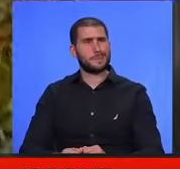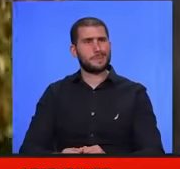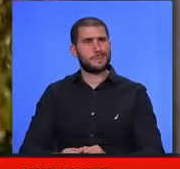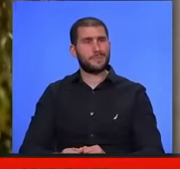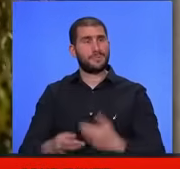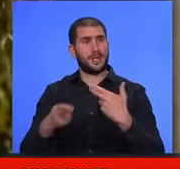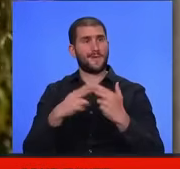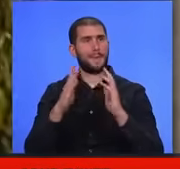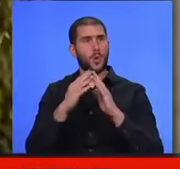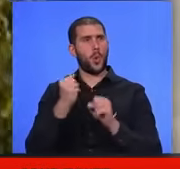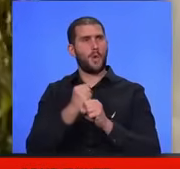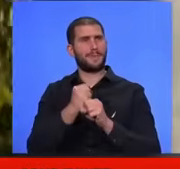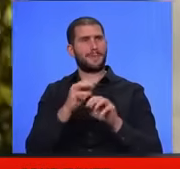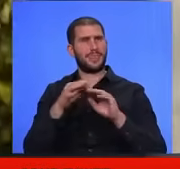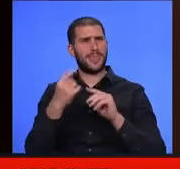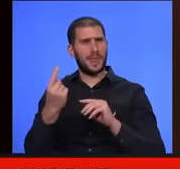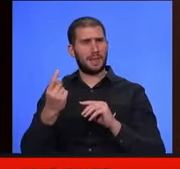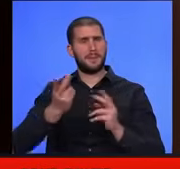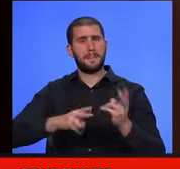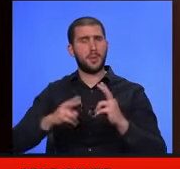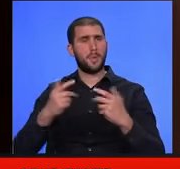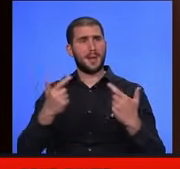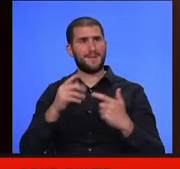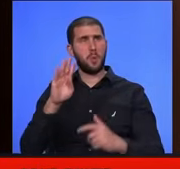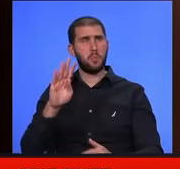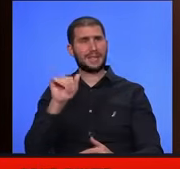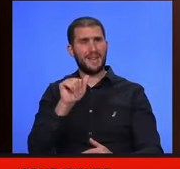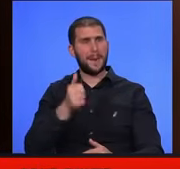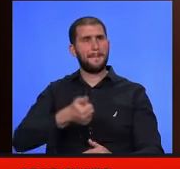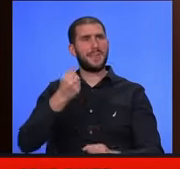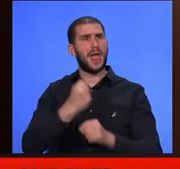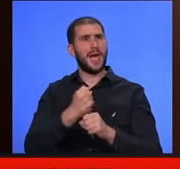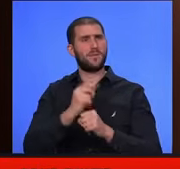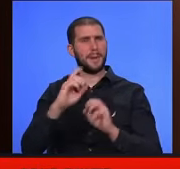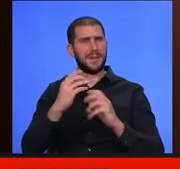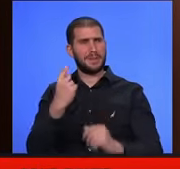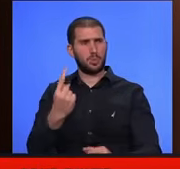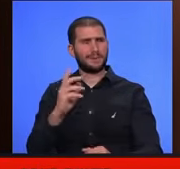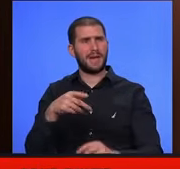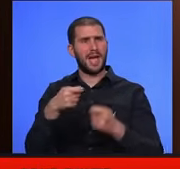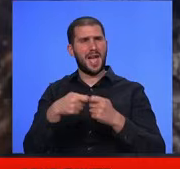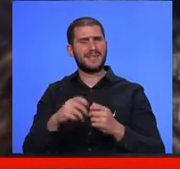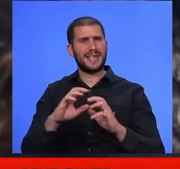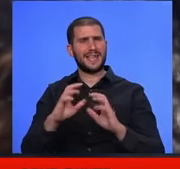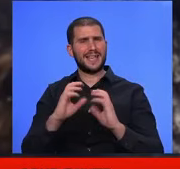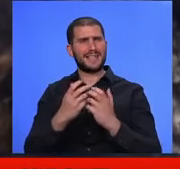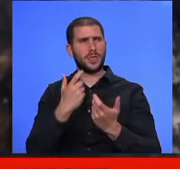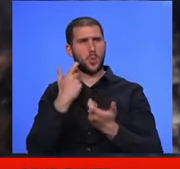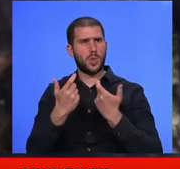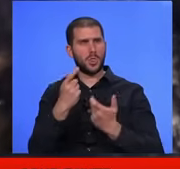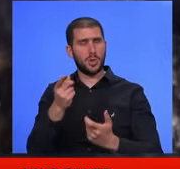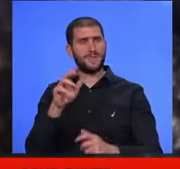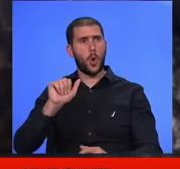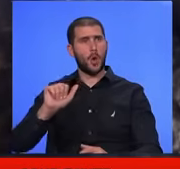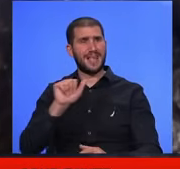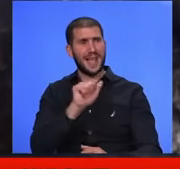בסמוך למגורי העובדים התאילנדים נפלו בקרב בועז אברהם, מנהל העבודה שלהם בקיבוץ וחבר כיתת הכוננות, ואופק